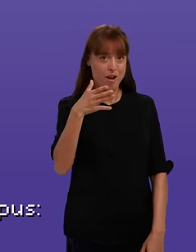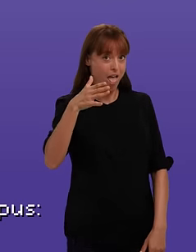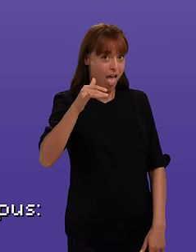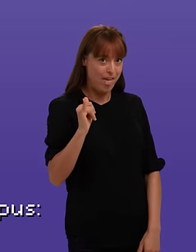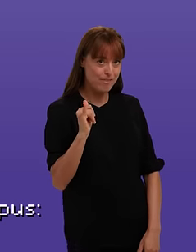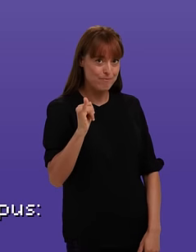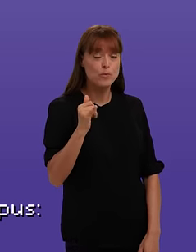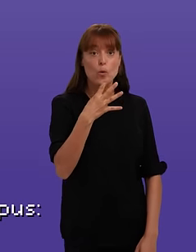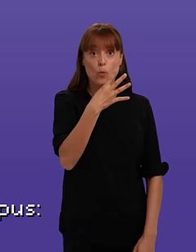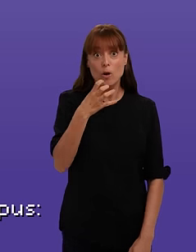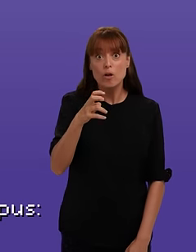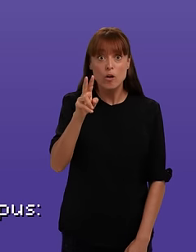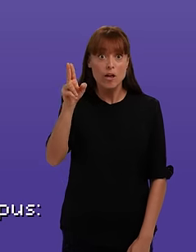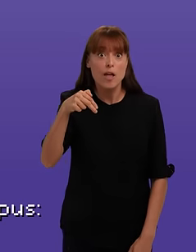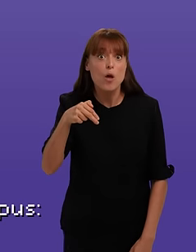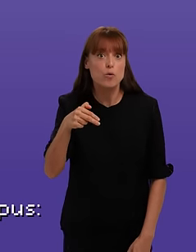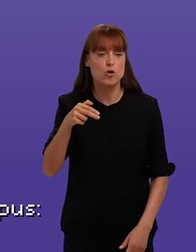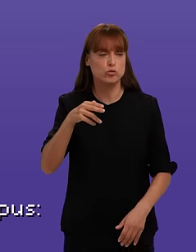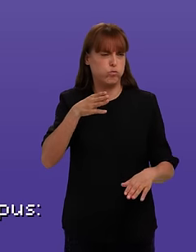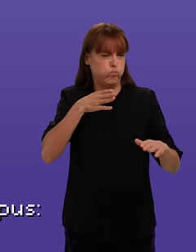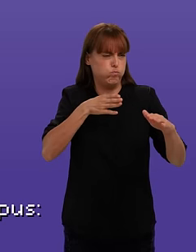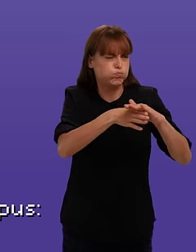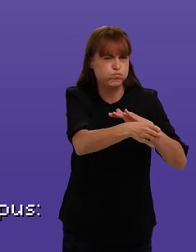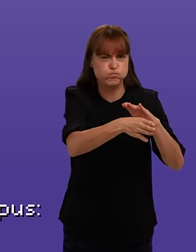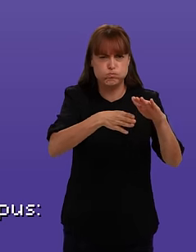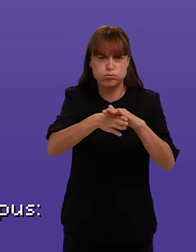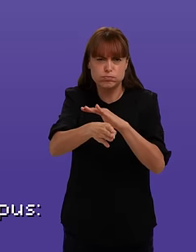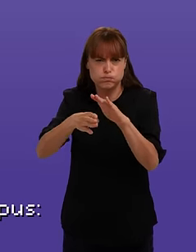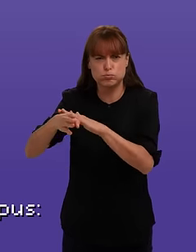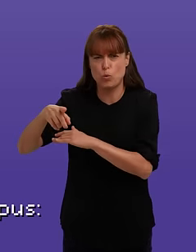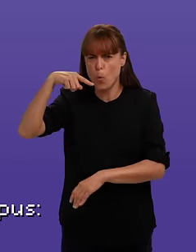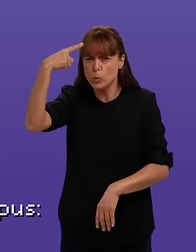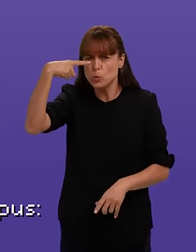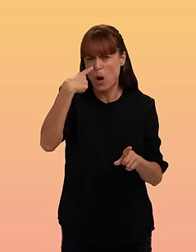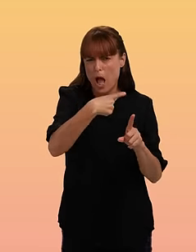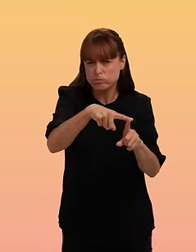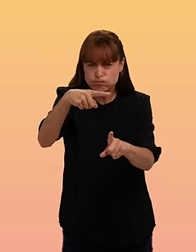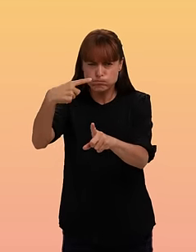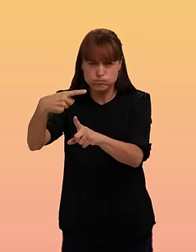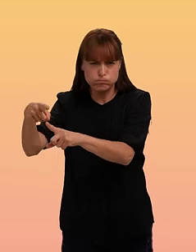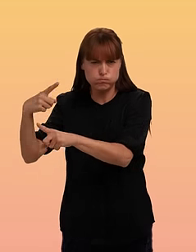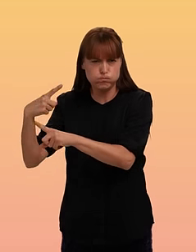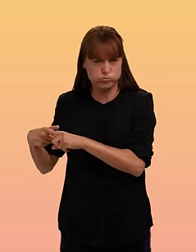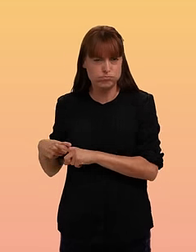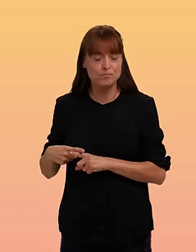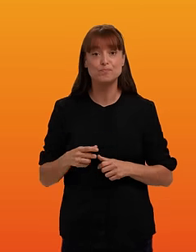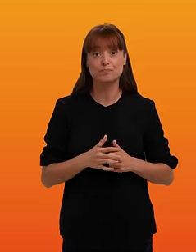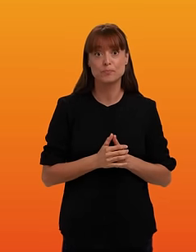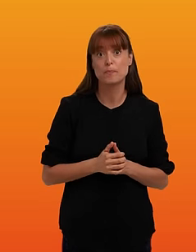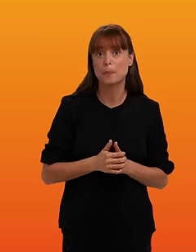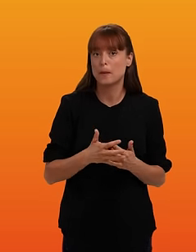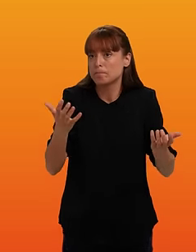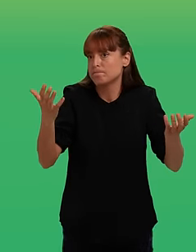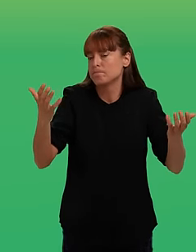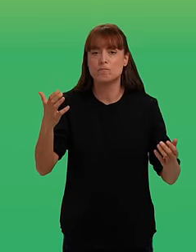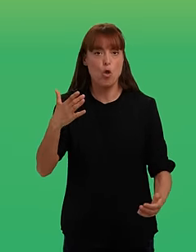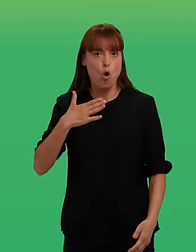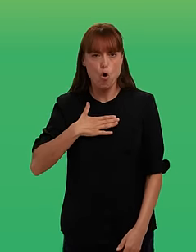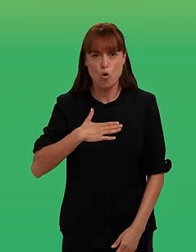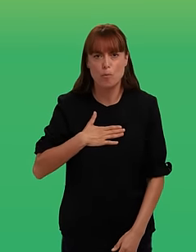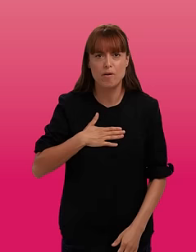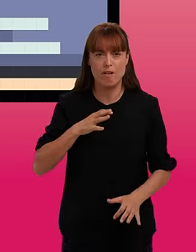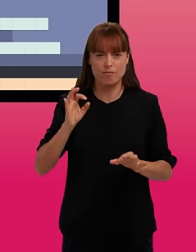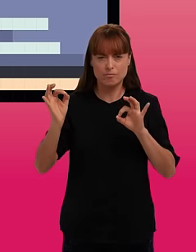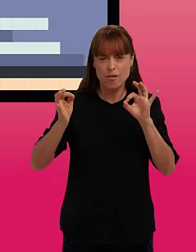400 euros per viure i compartir experiències culturals de tot tipus. Òpera, teatre, cinema,